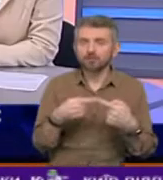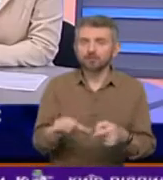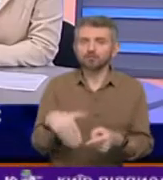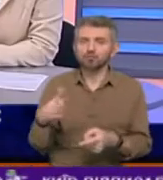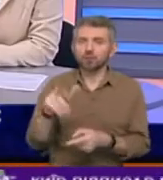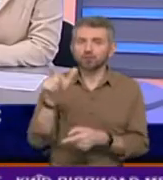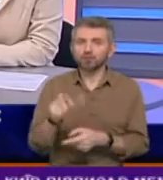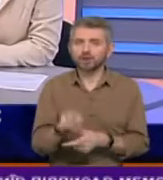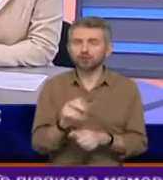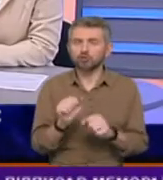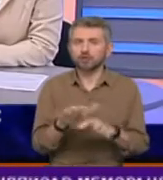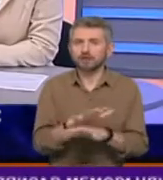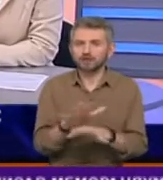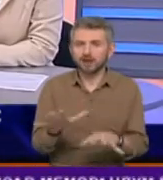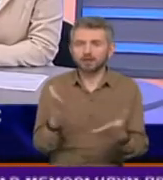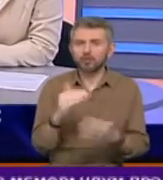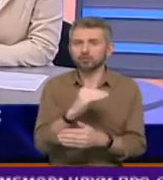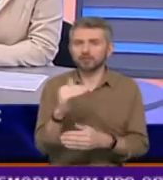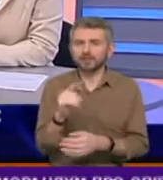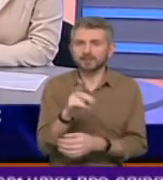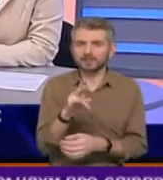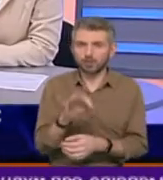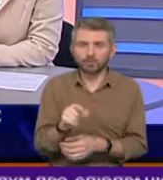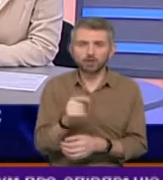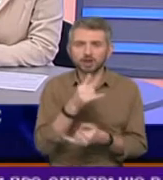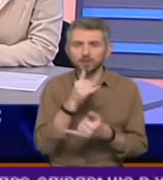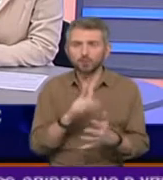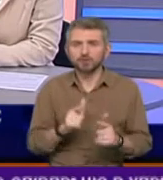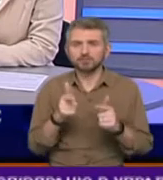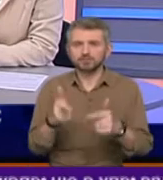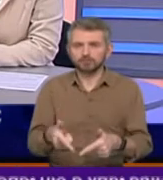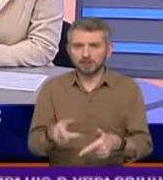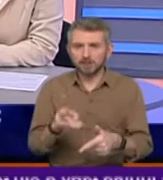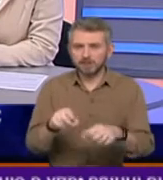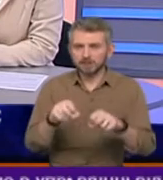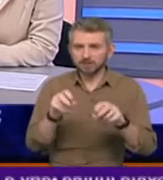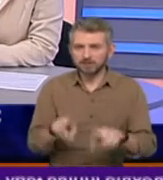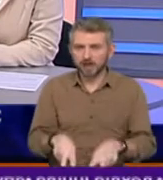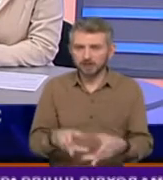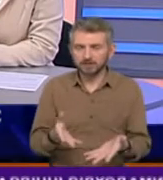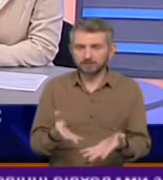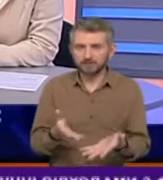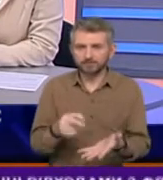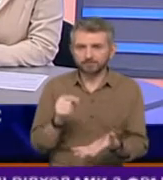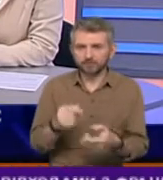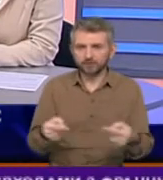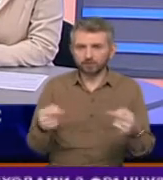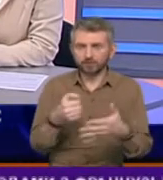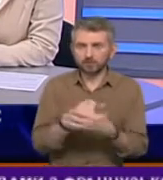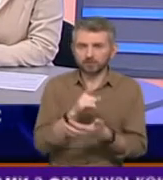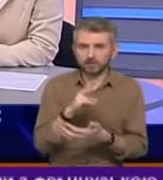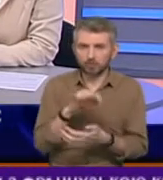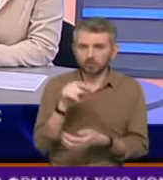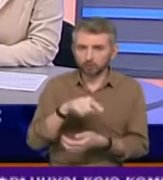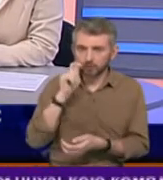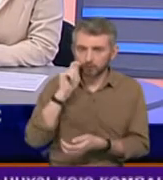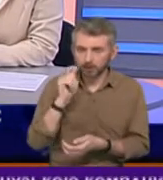освіти, і різні ревізійні управління, і так далі. Тому я думаю, що якщо батьки